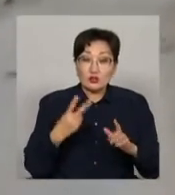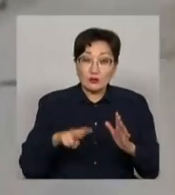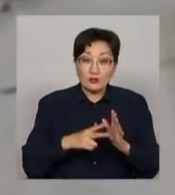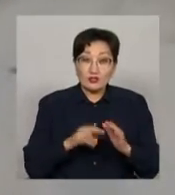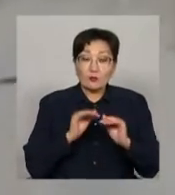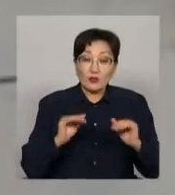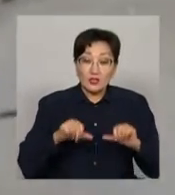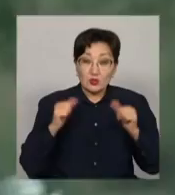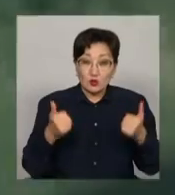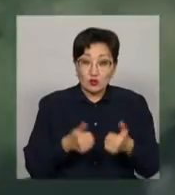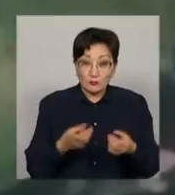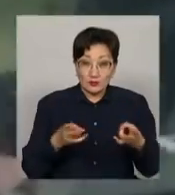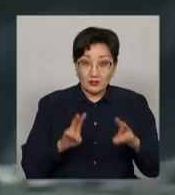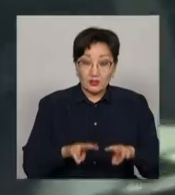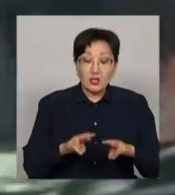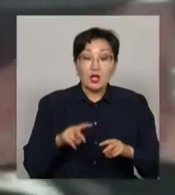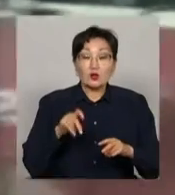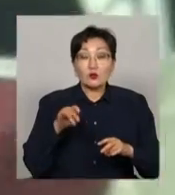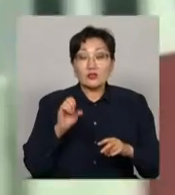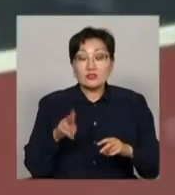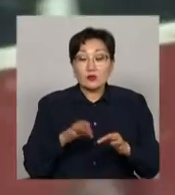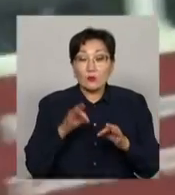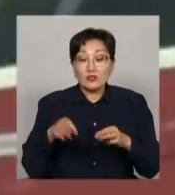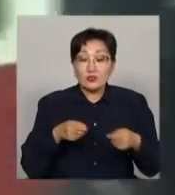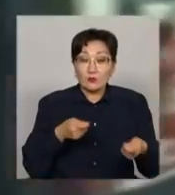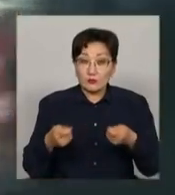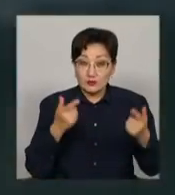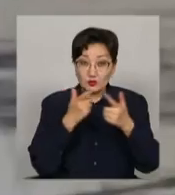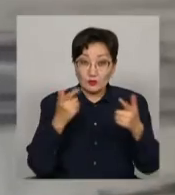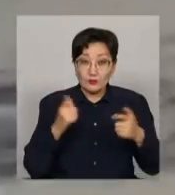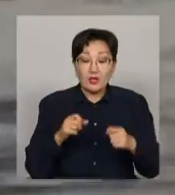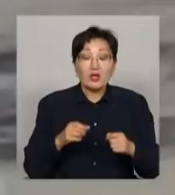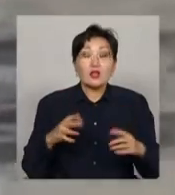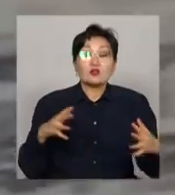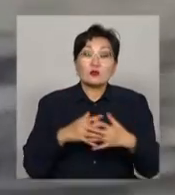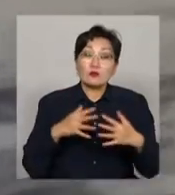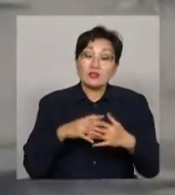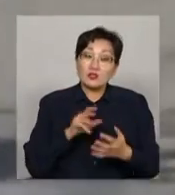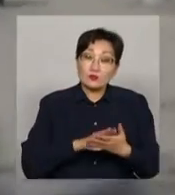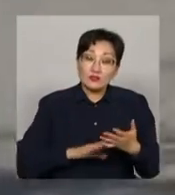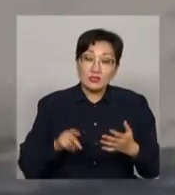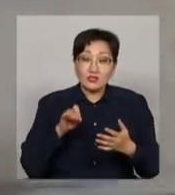бала қоршауда қалған. Бұл туралы Луганск облысының билігі хабарлады. Ал қызу шайқас жалғасып